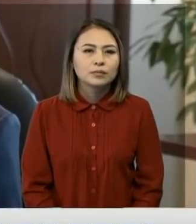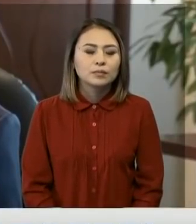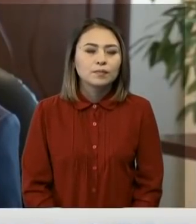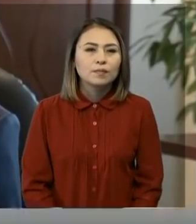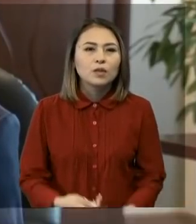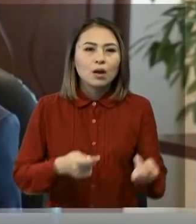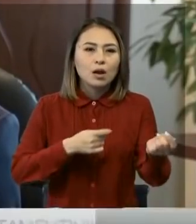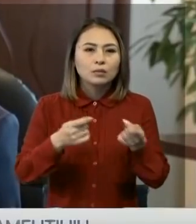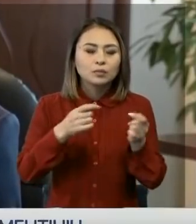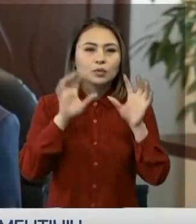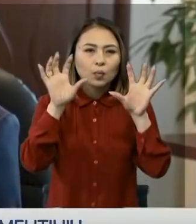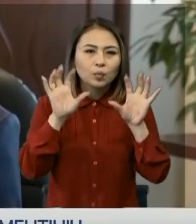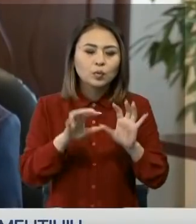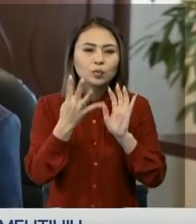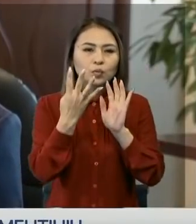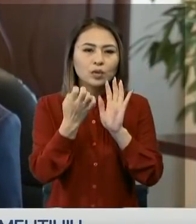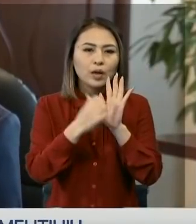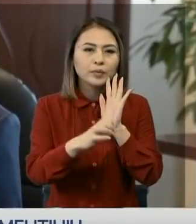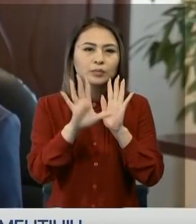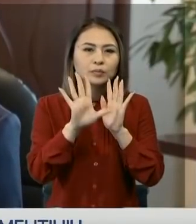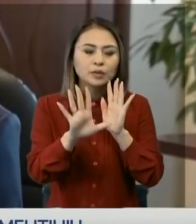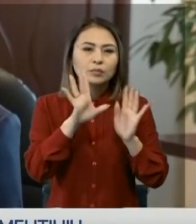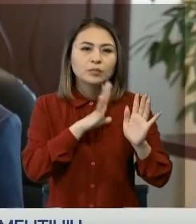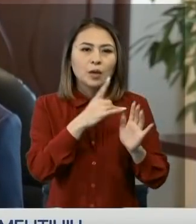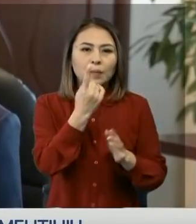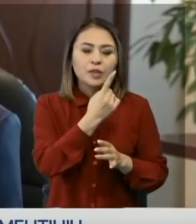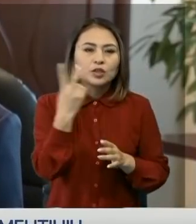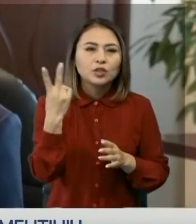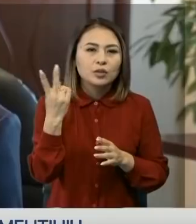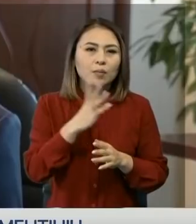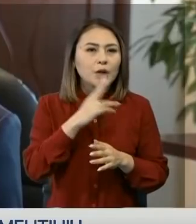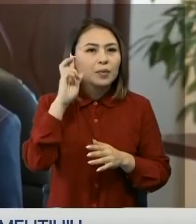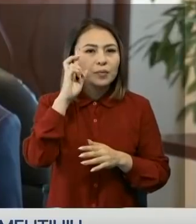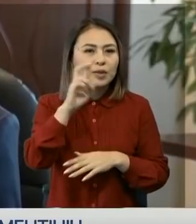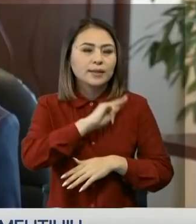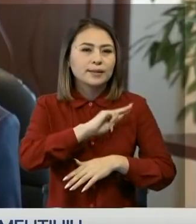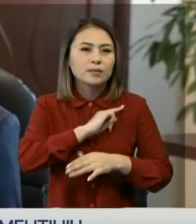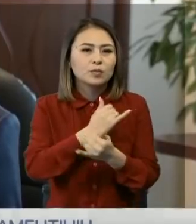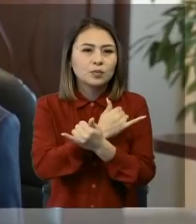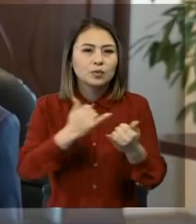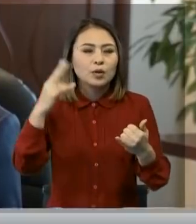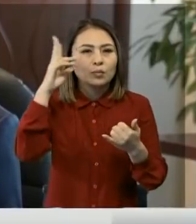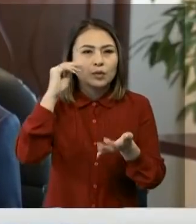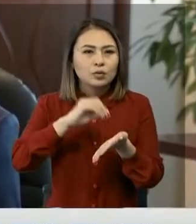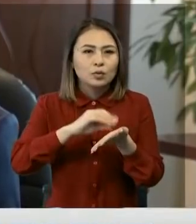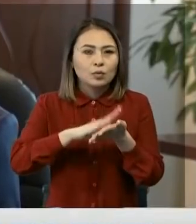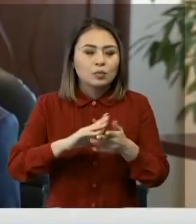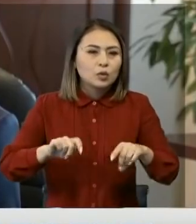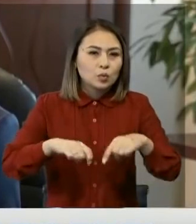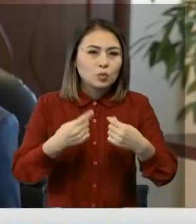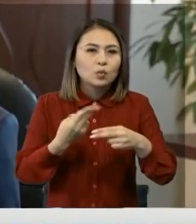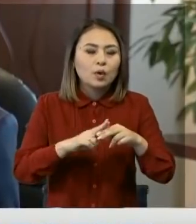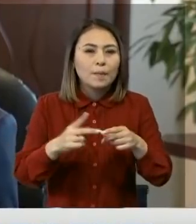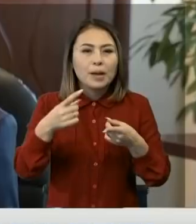Әкімшілік кодексінің 465-ші бабы 1-2 бөлігі. Ол мемлекеттік қызмет көрсету мерзімдерінің бұзылуы. Сондықтан